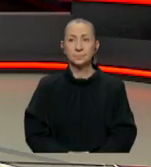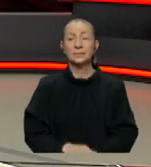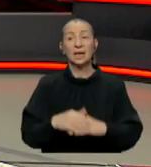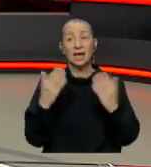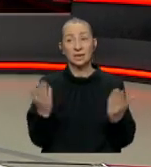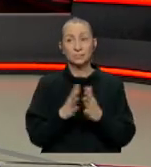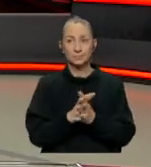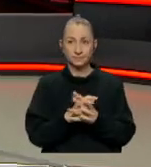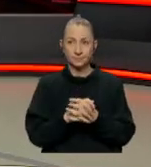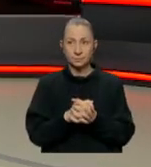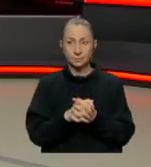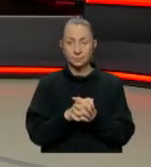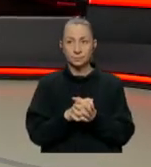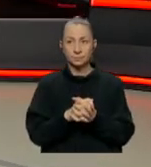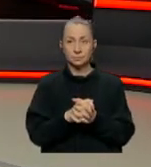Efendim,